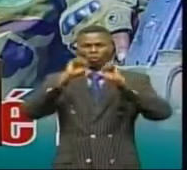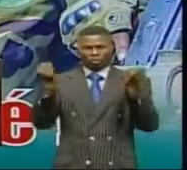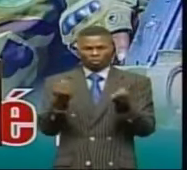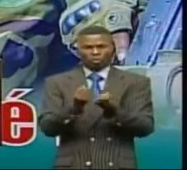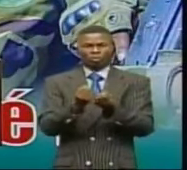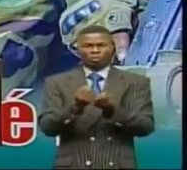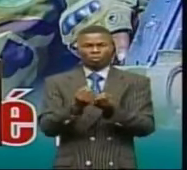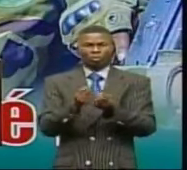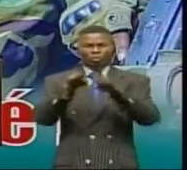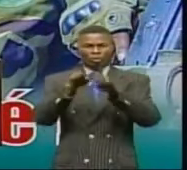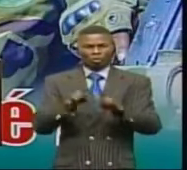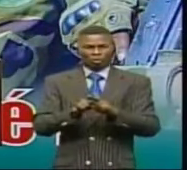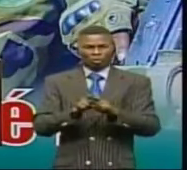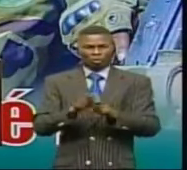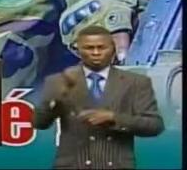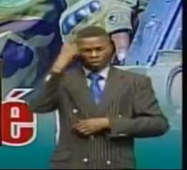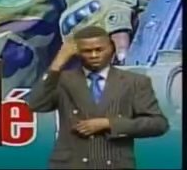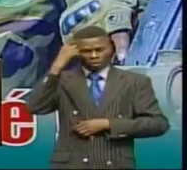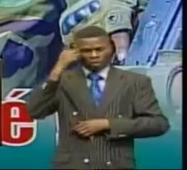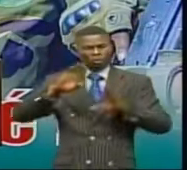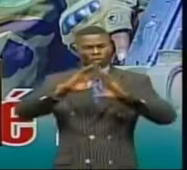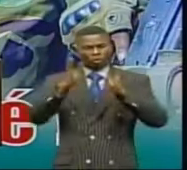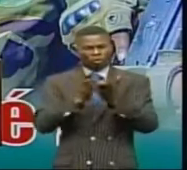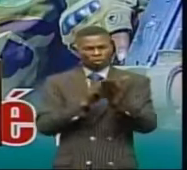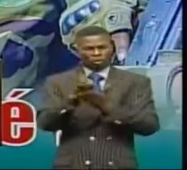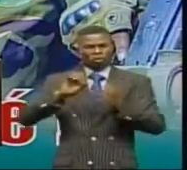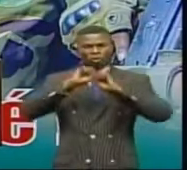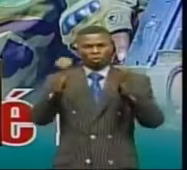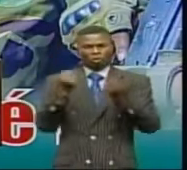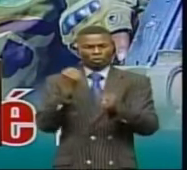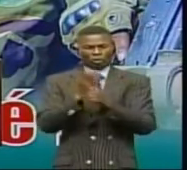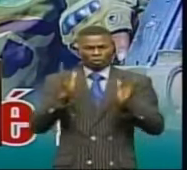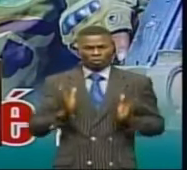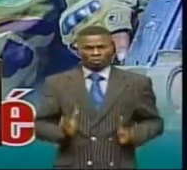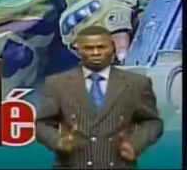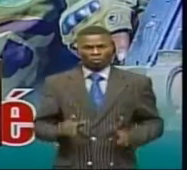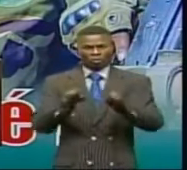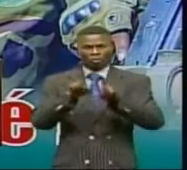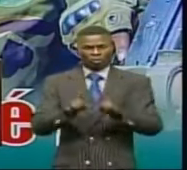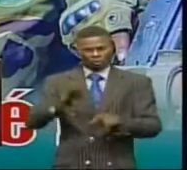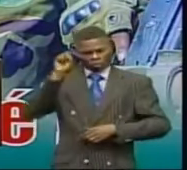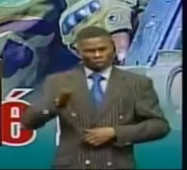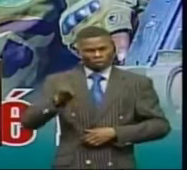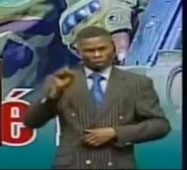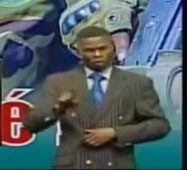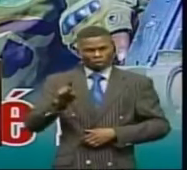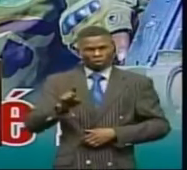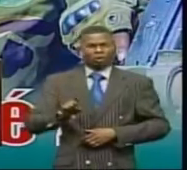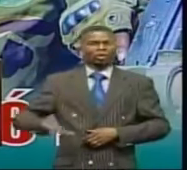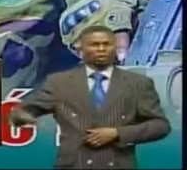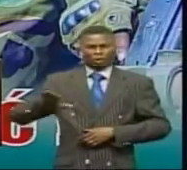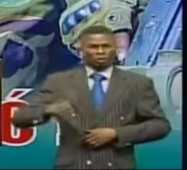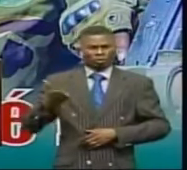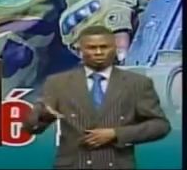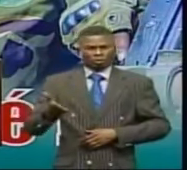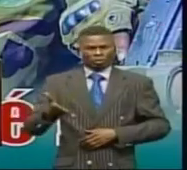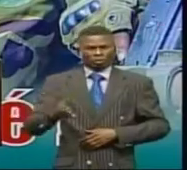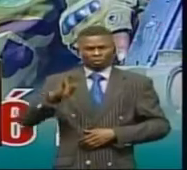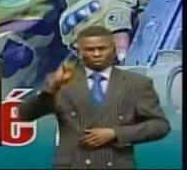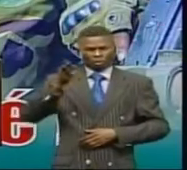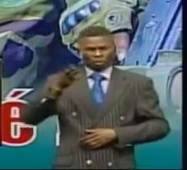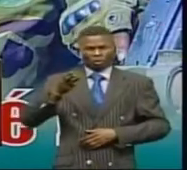sociale pour une compréhension mutuelle des droits sociaux des travailleurs et des obligations patronales. Le troisième